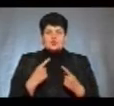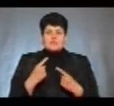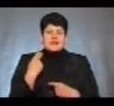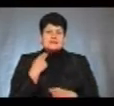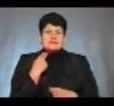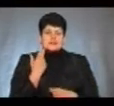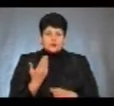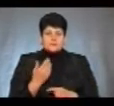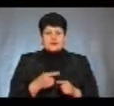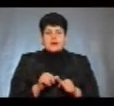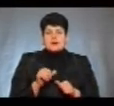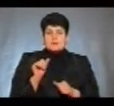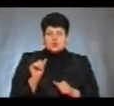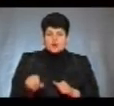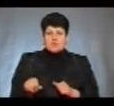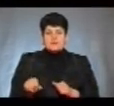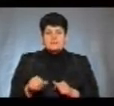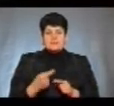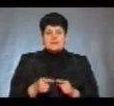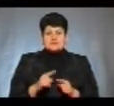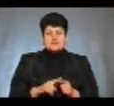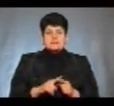англійською. Крім того, це є